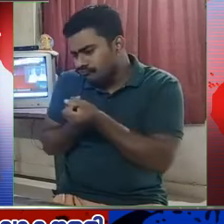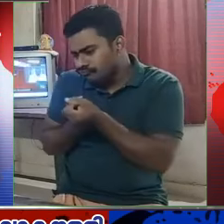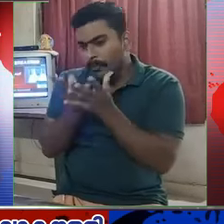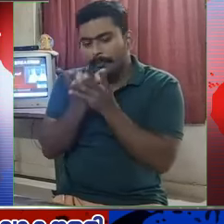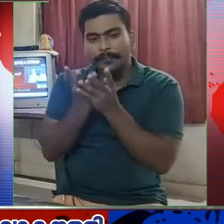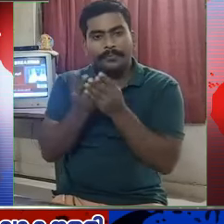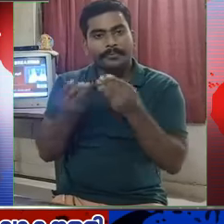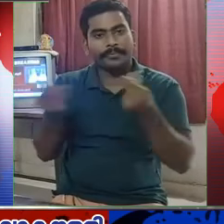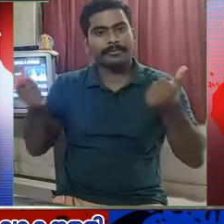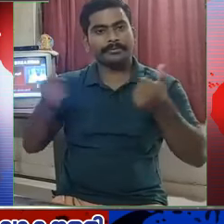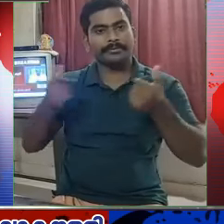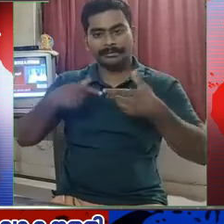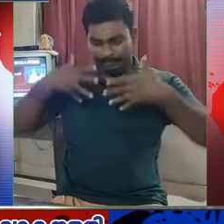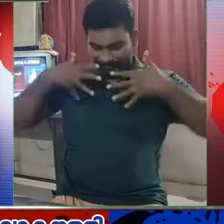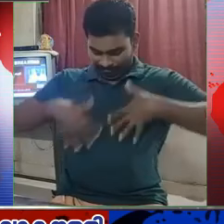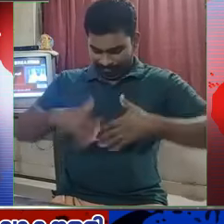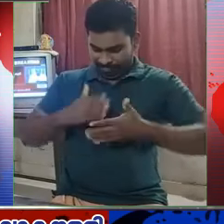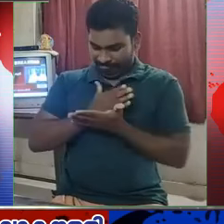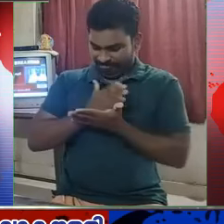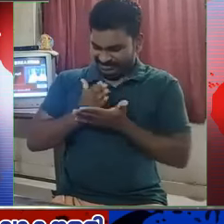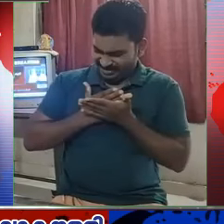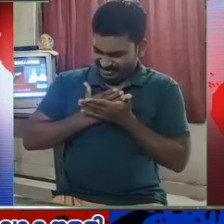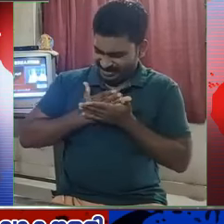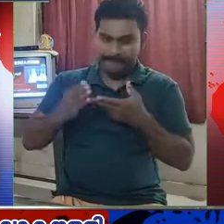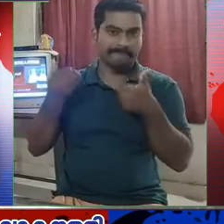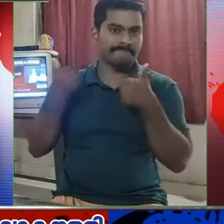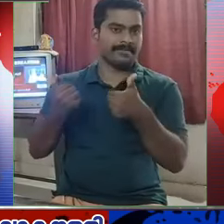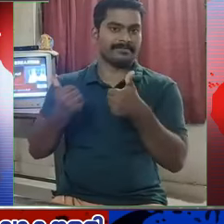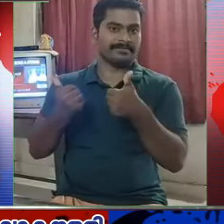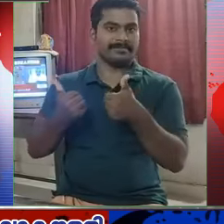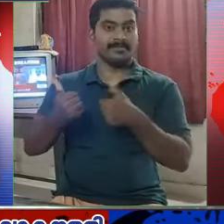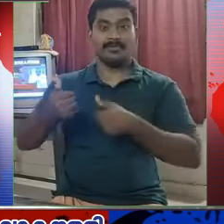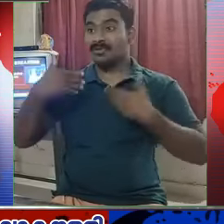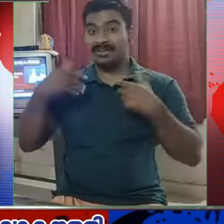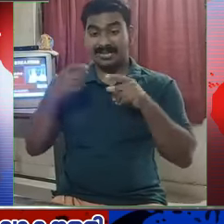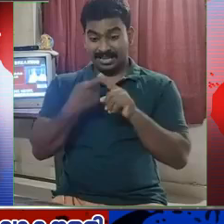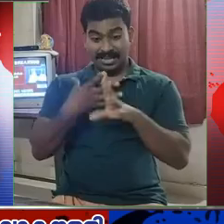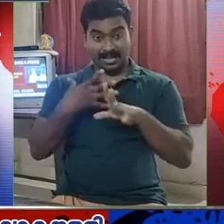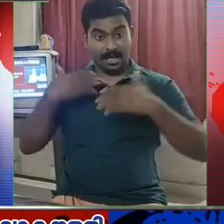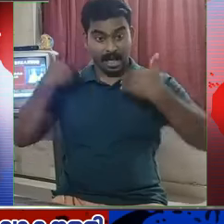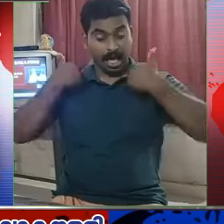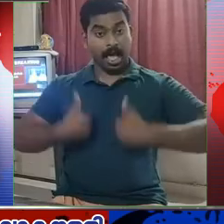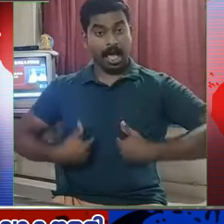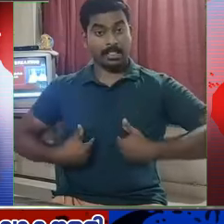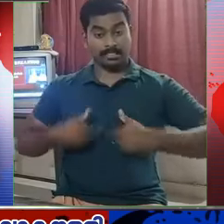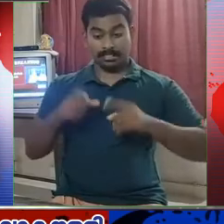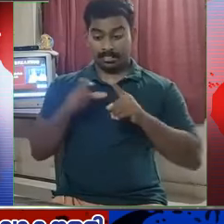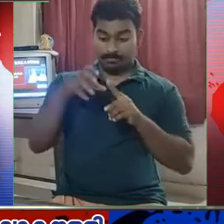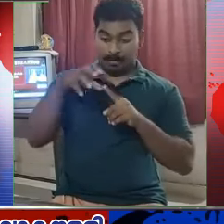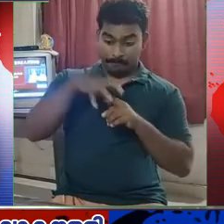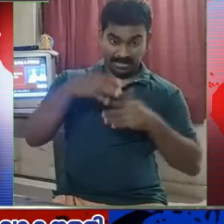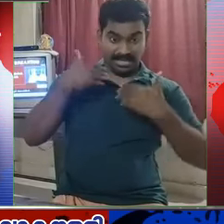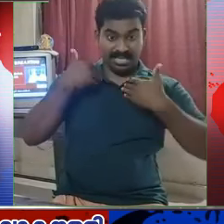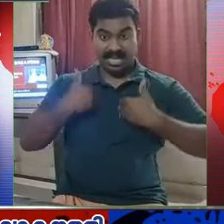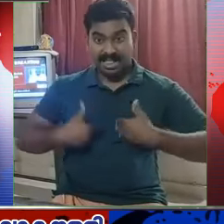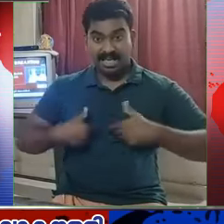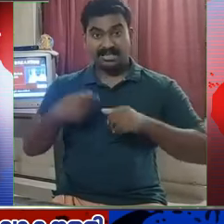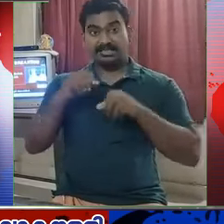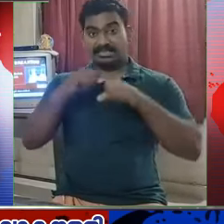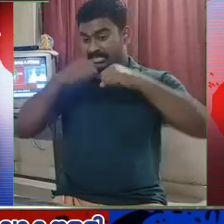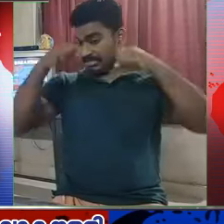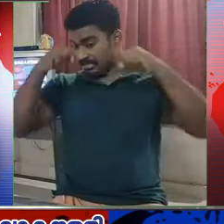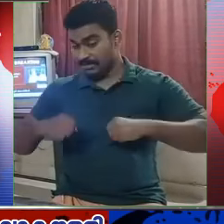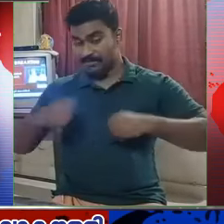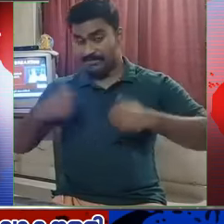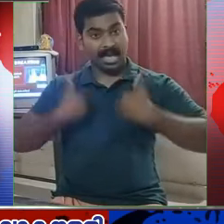വൈറസ് ബാധിച്ച നേഴ്സാണ് ഇന്ന് രോഗമുക്തി നേടിയ ഒരാൾ എന്നത് കൂടുതൽ